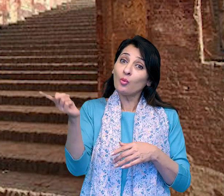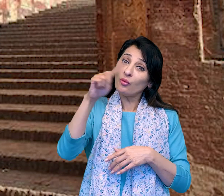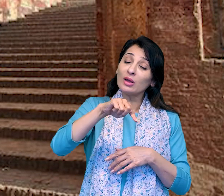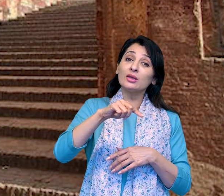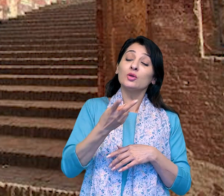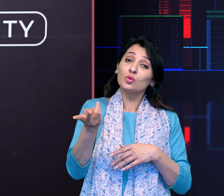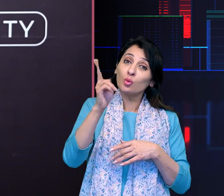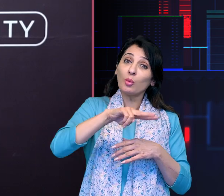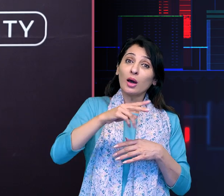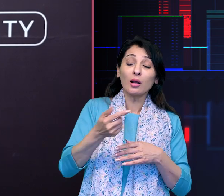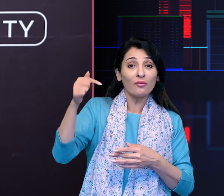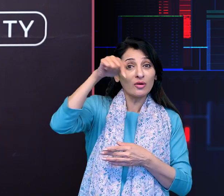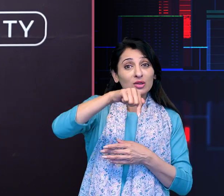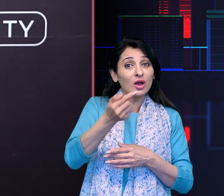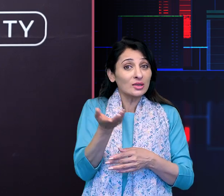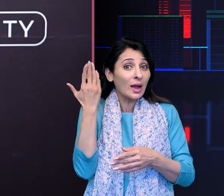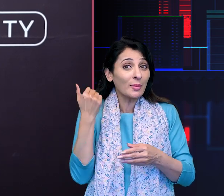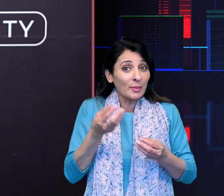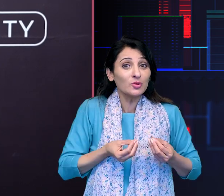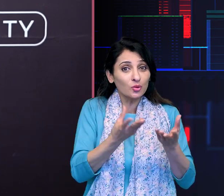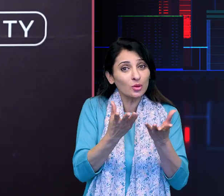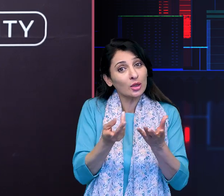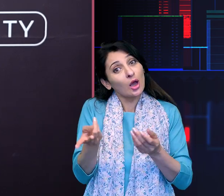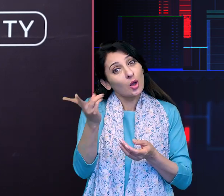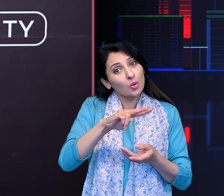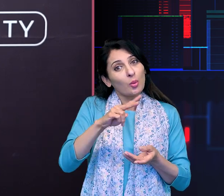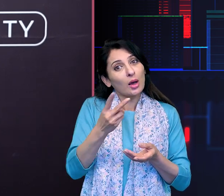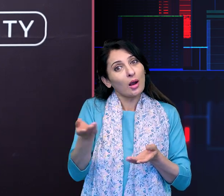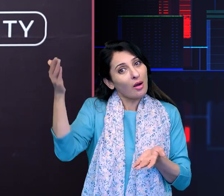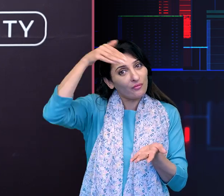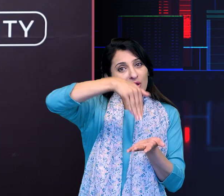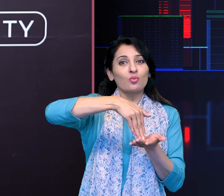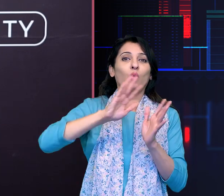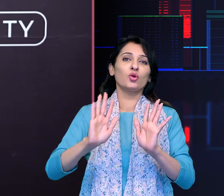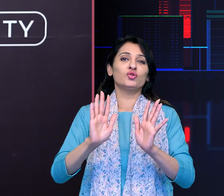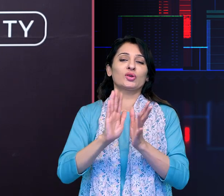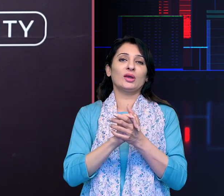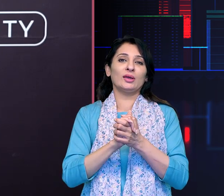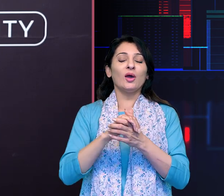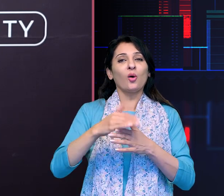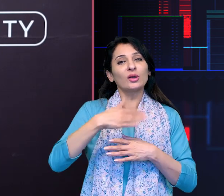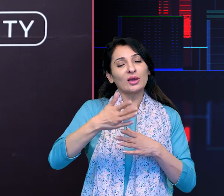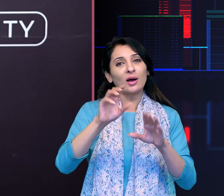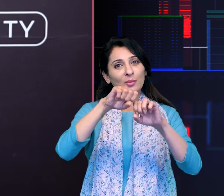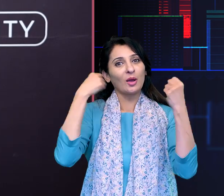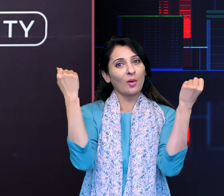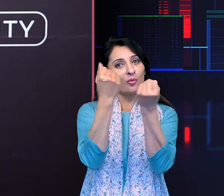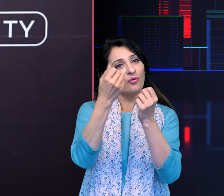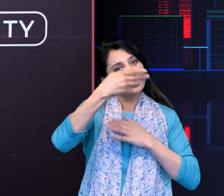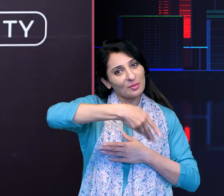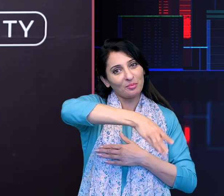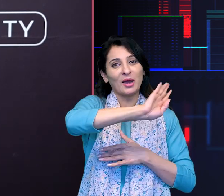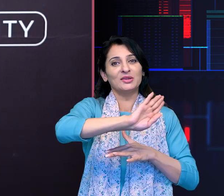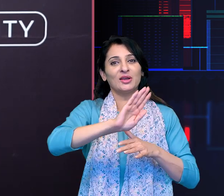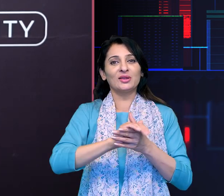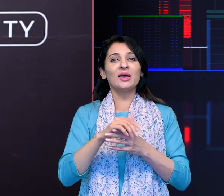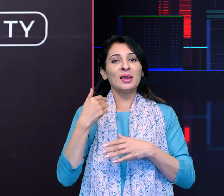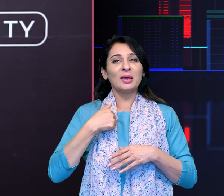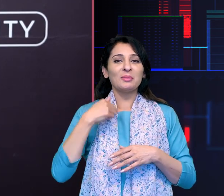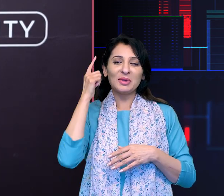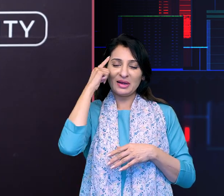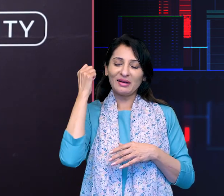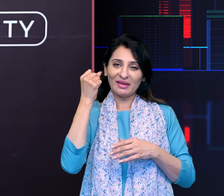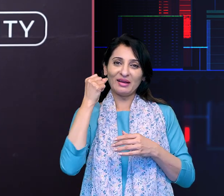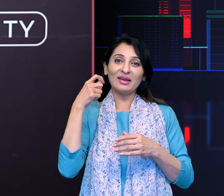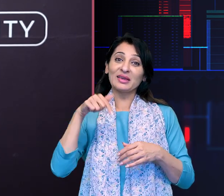देख सकते हैं की हम उसी जगह पर वापस मौजूद हैं जहां से हमने स्टार्ट किया था हम सदर दरवाजे पर खड़े हैं और यहां से अभी हम वोट से बैठ जा रहे हैं